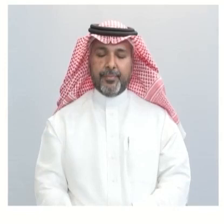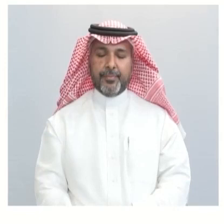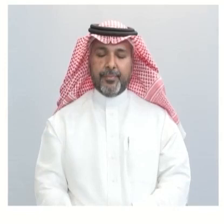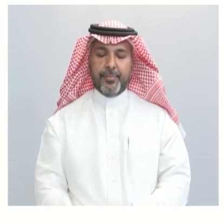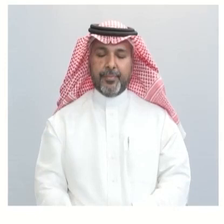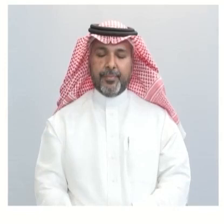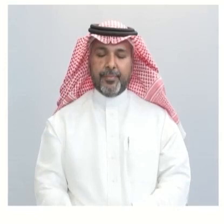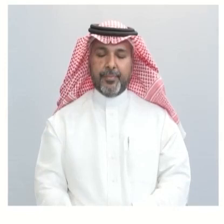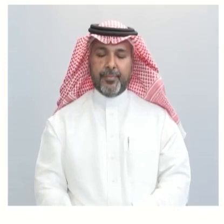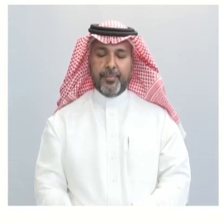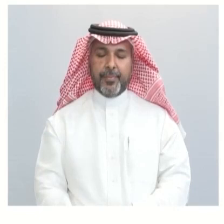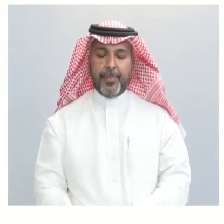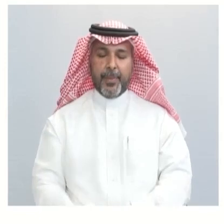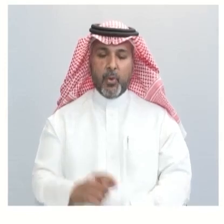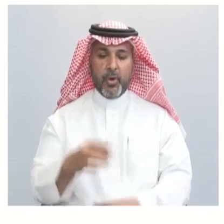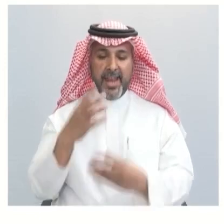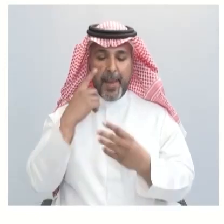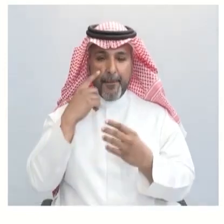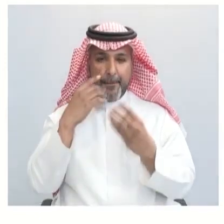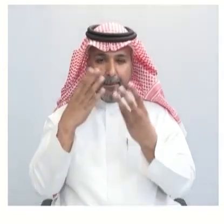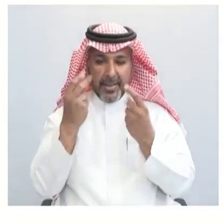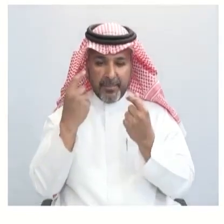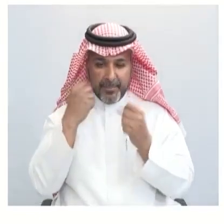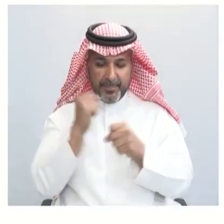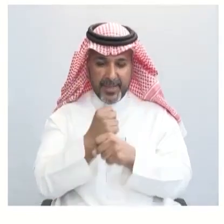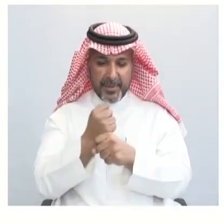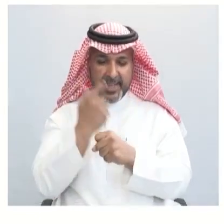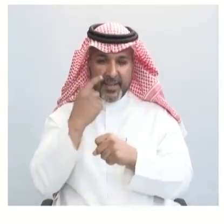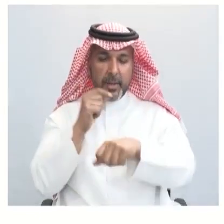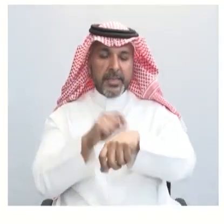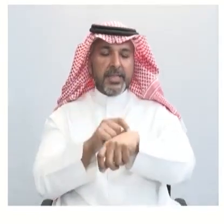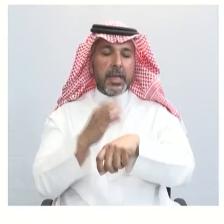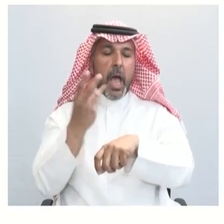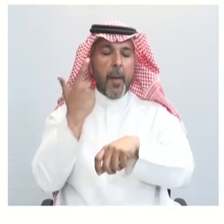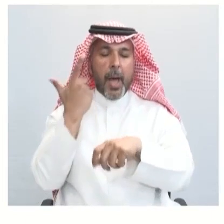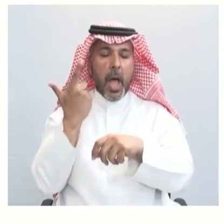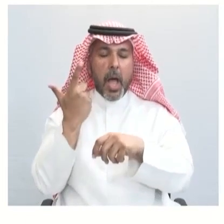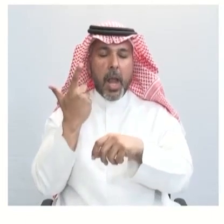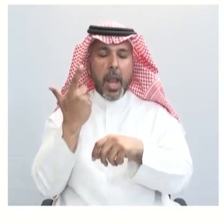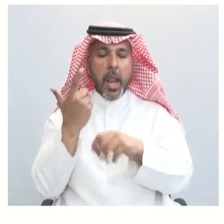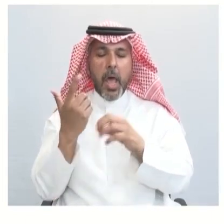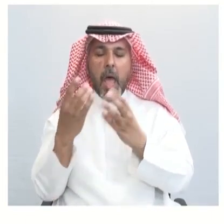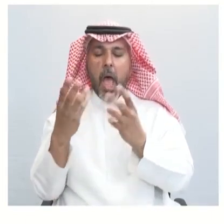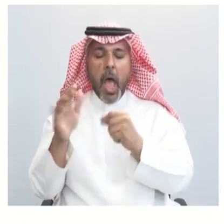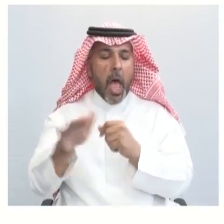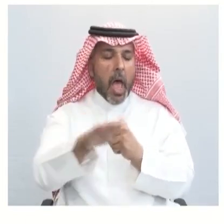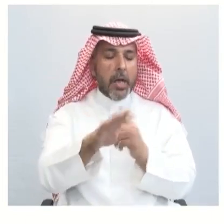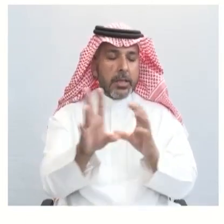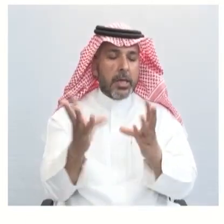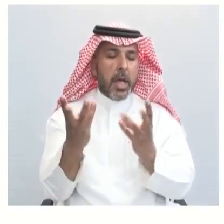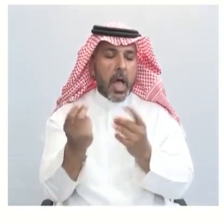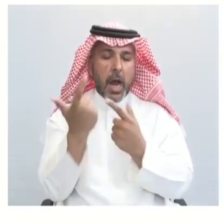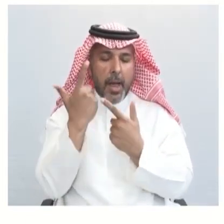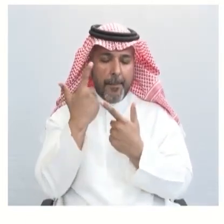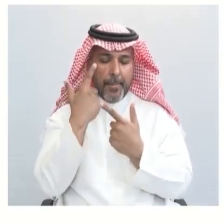امثله من واقع الحياه تمثل زمن او مسافه او عدد اشخاص او شيء من هذا القبيل ما راح تكون عندنا